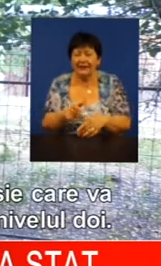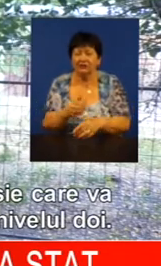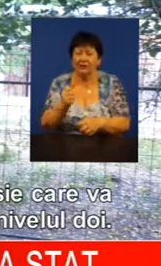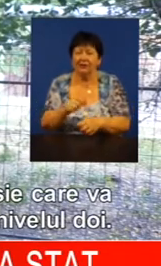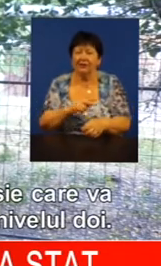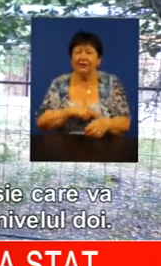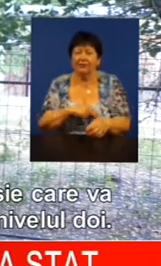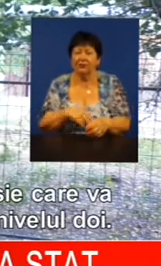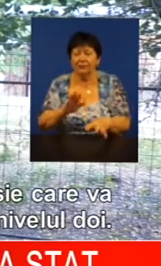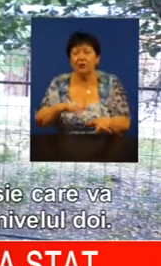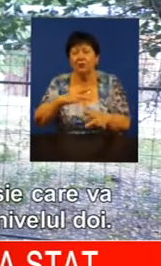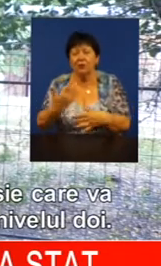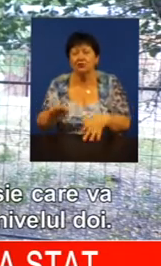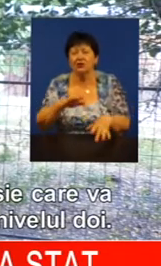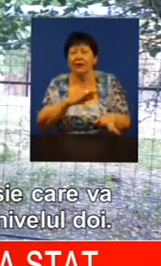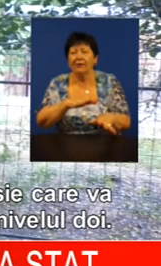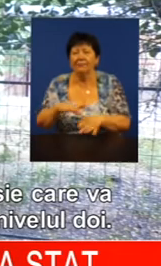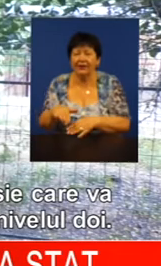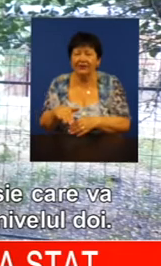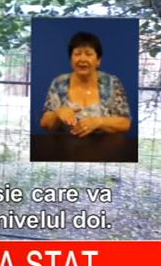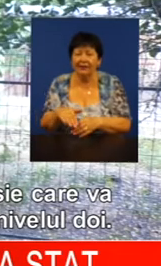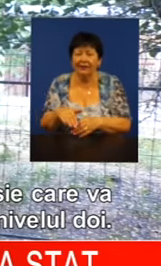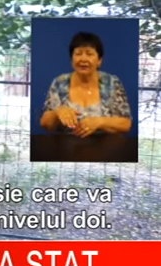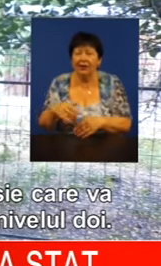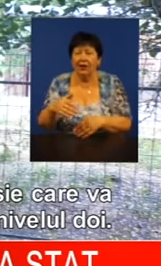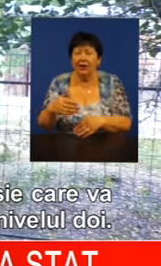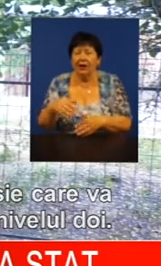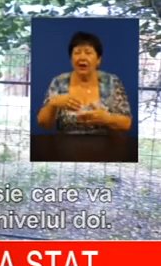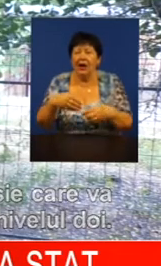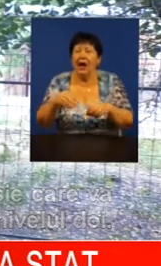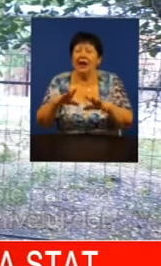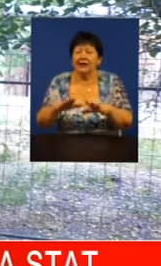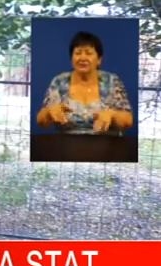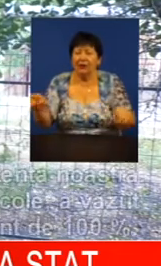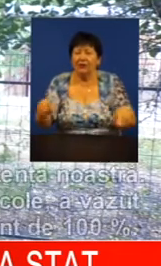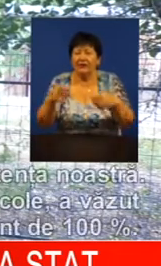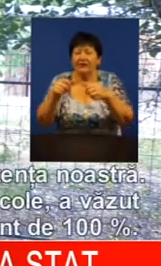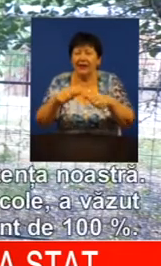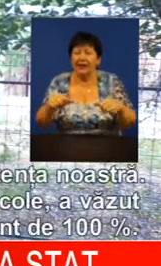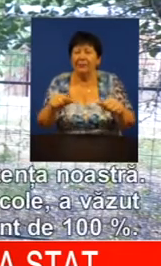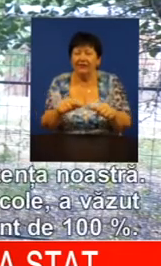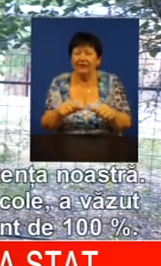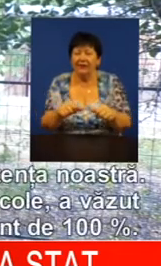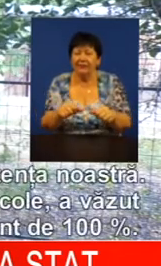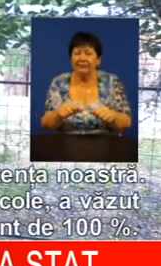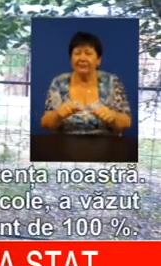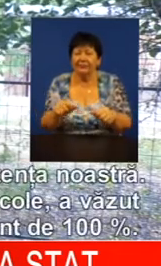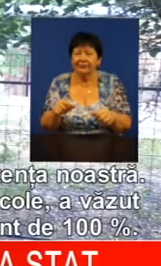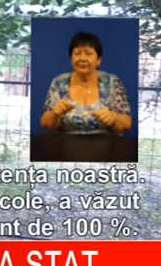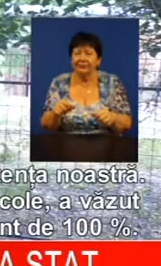сделать. Но мы уже провели, было создано мною на прошлой неделе распоряжение о создании комиссии, которая проехала по